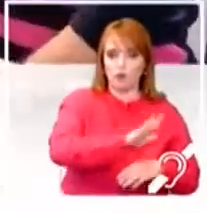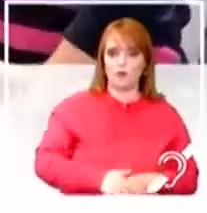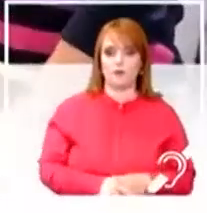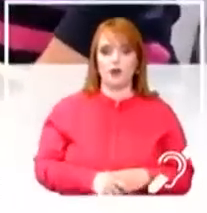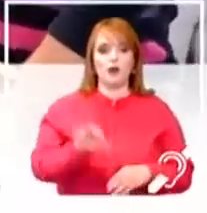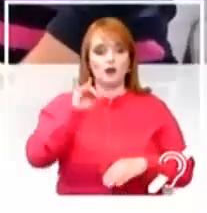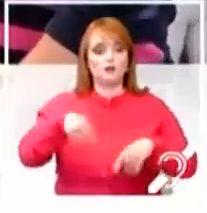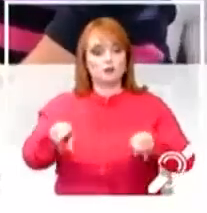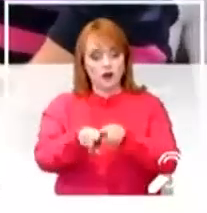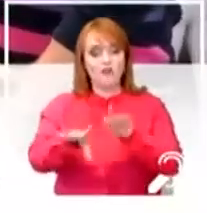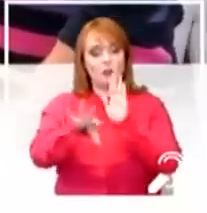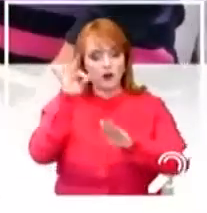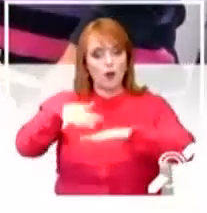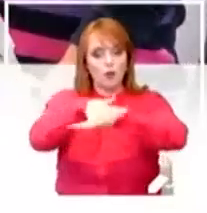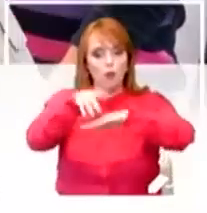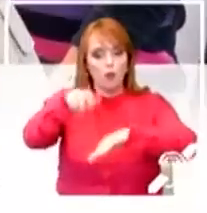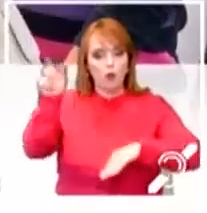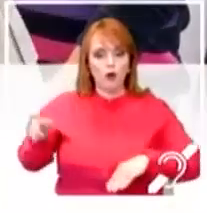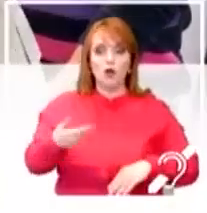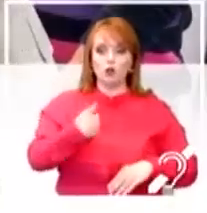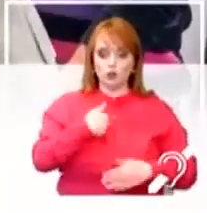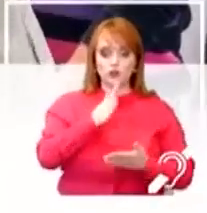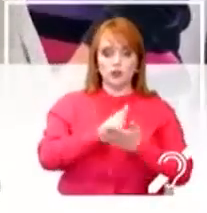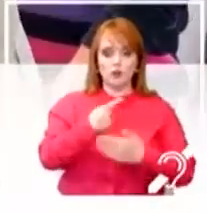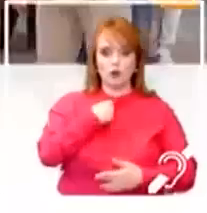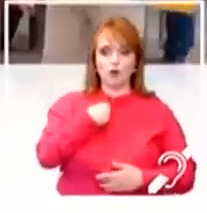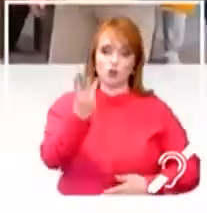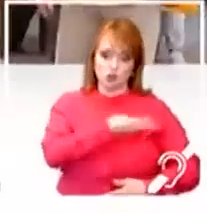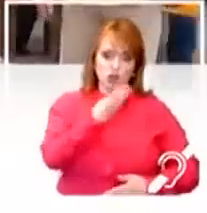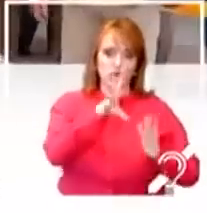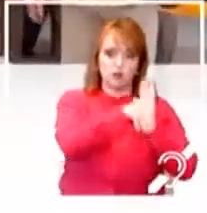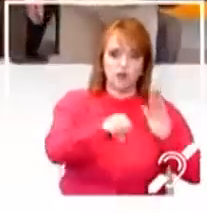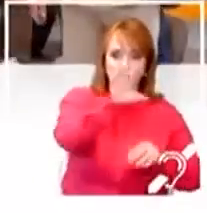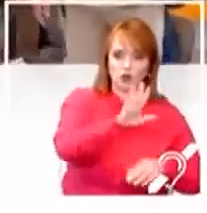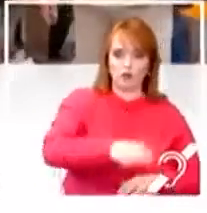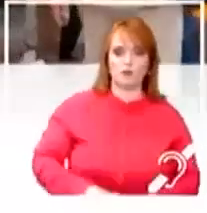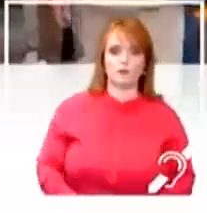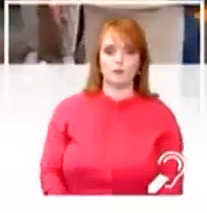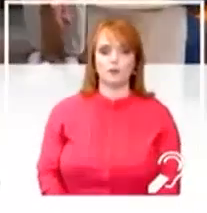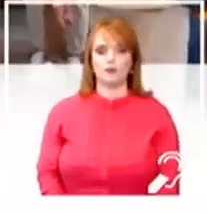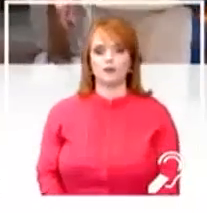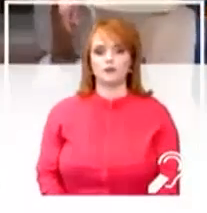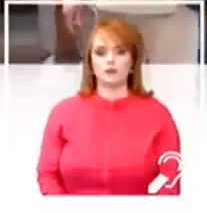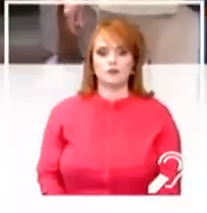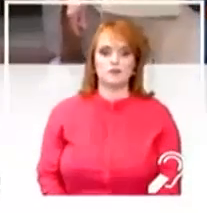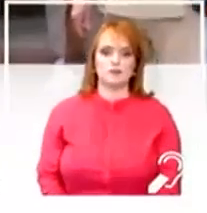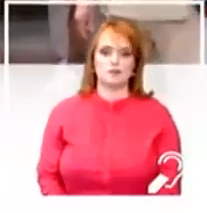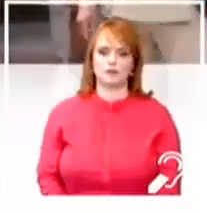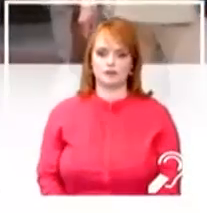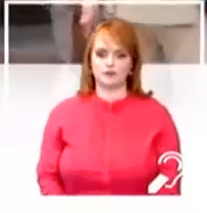important moldovenesc. Noi suntem poporul, dorim în Europa. Trăiască Moldova!